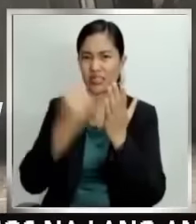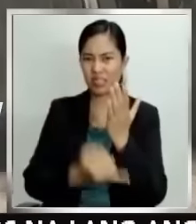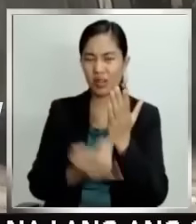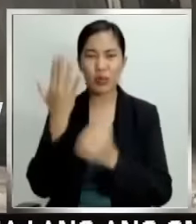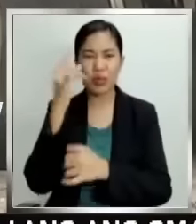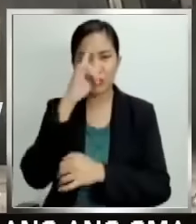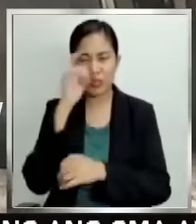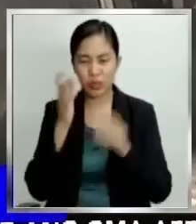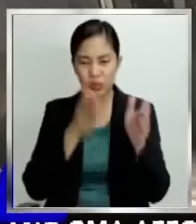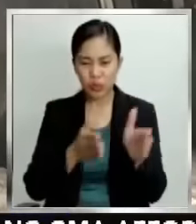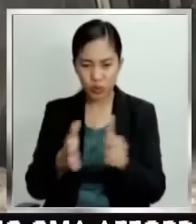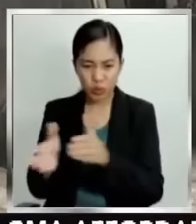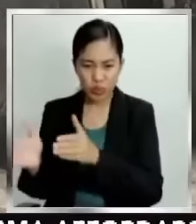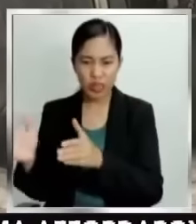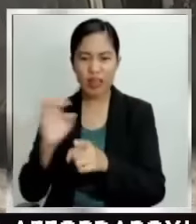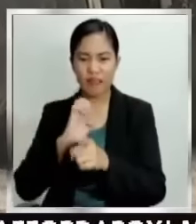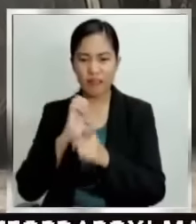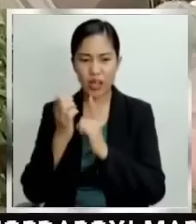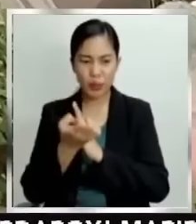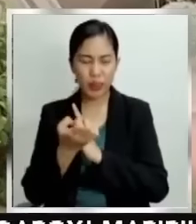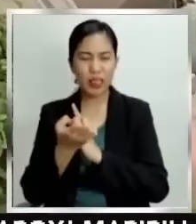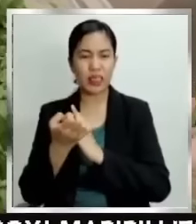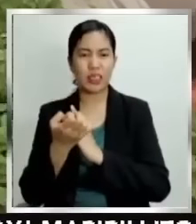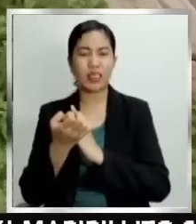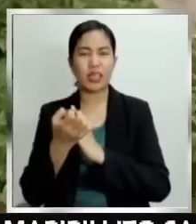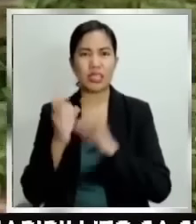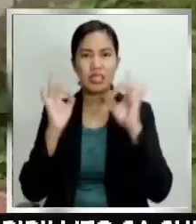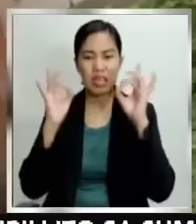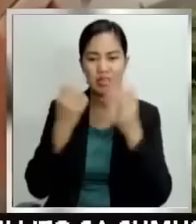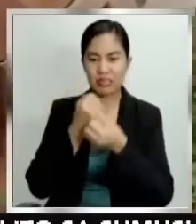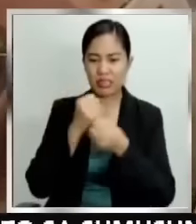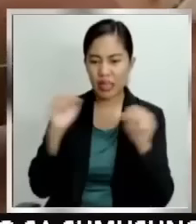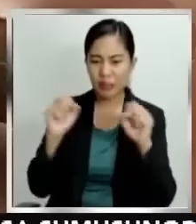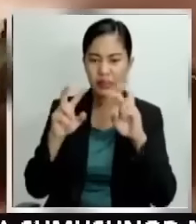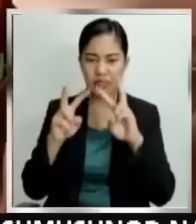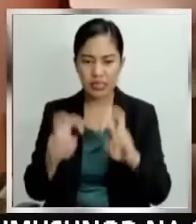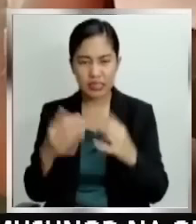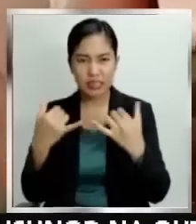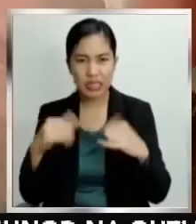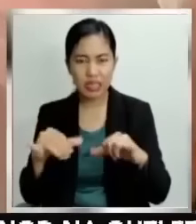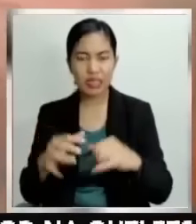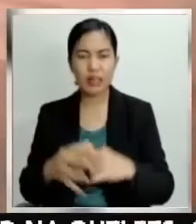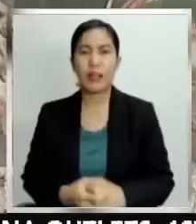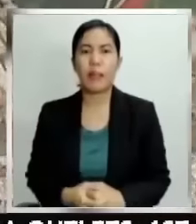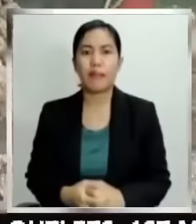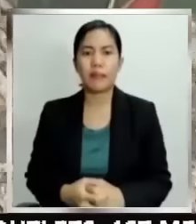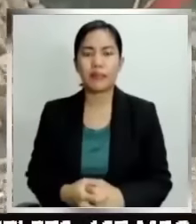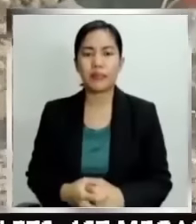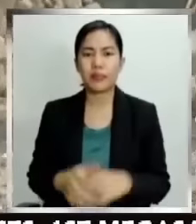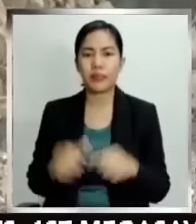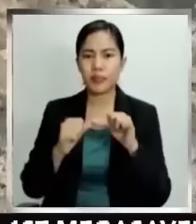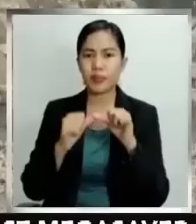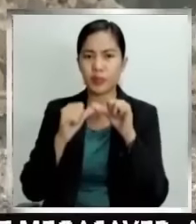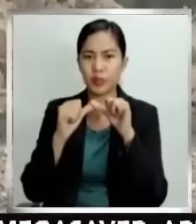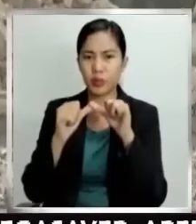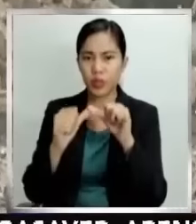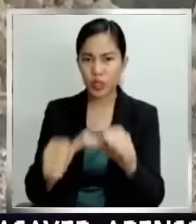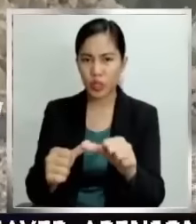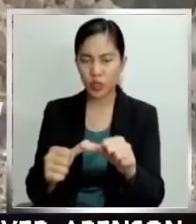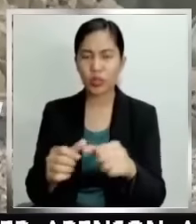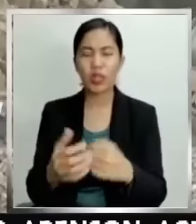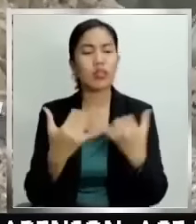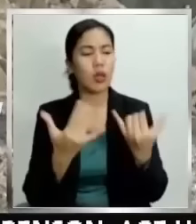mga ito. Tuloy-tuloy. Hindi naman natigil yan eh. Kaya useless. Walang ite. Suspension of that. Tinanong namin ukol dito